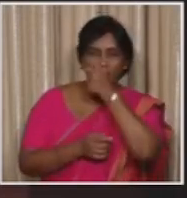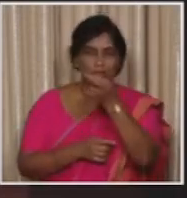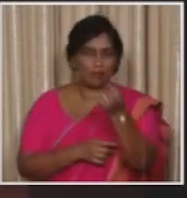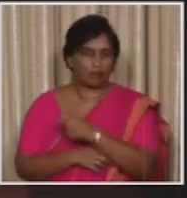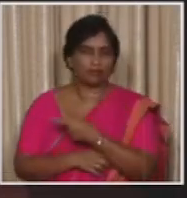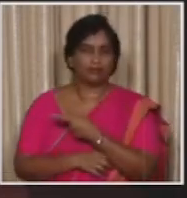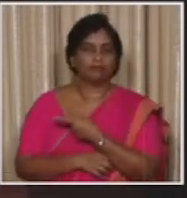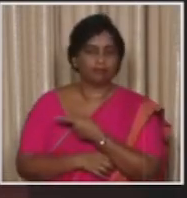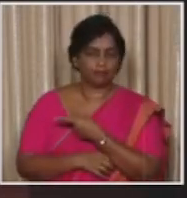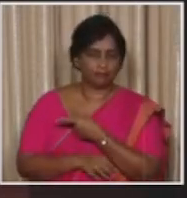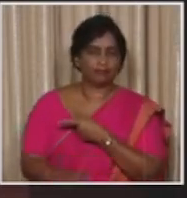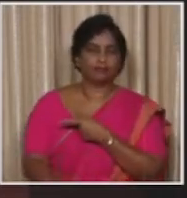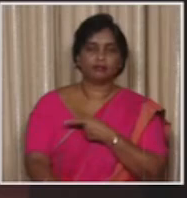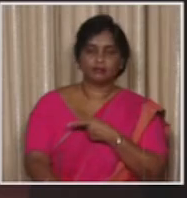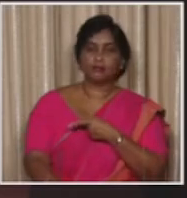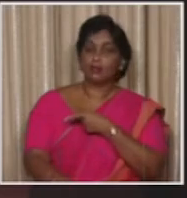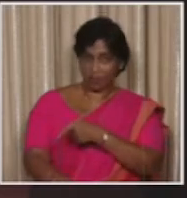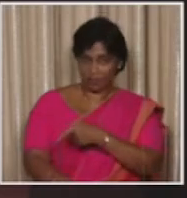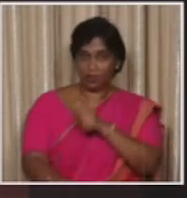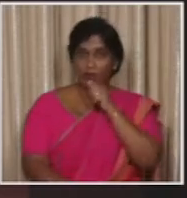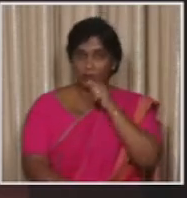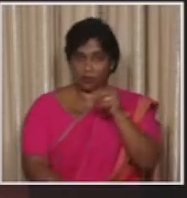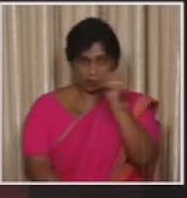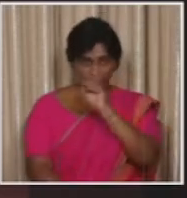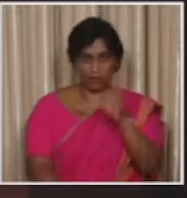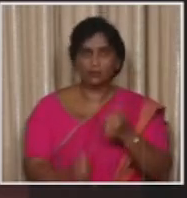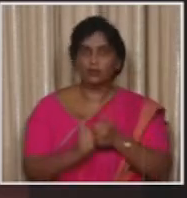තියෙනවා. මේක දෙකම මග,